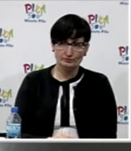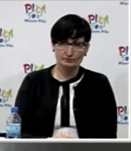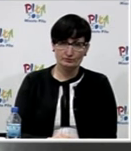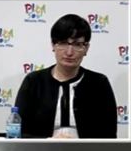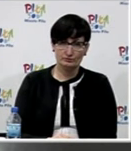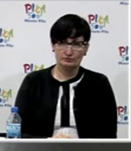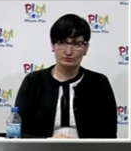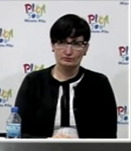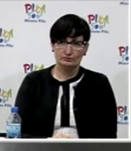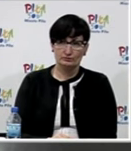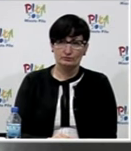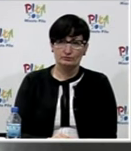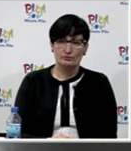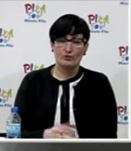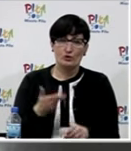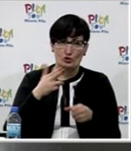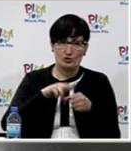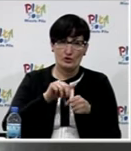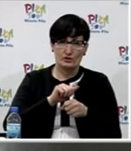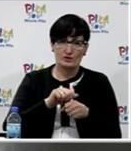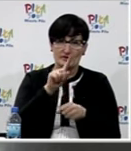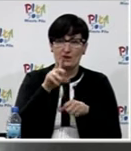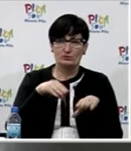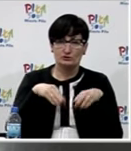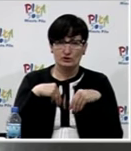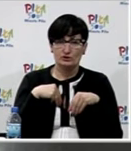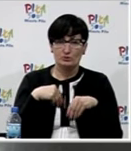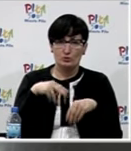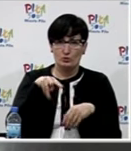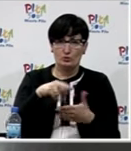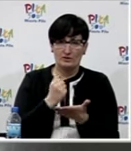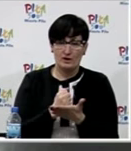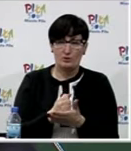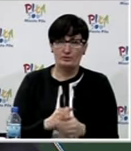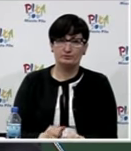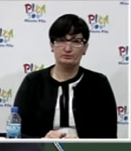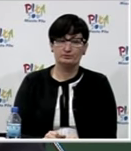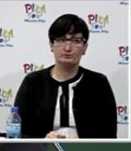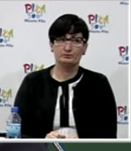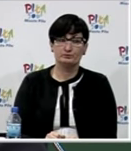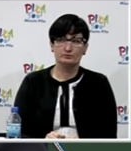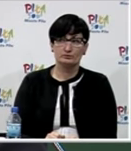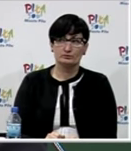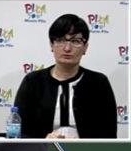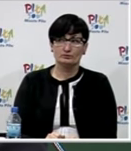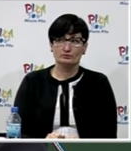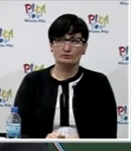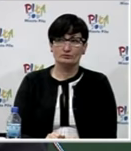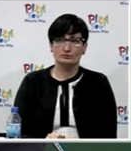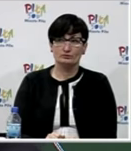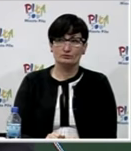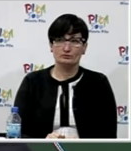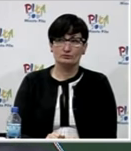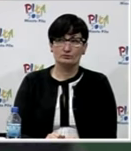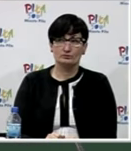Kto z pań i panów radnych jest za przyjęciem uchwały w sprawie sprzedaży w drodze przetargu nieruchomości położonej przy ulicy Bogusławskiego w Pile? Proszę o